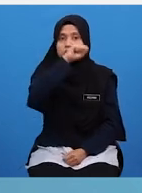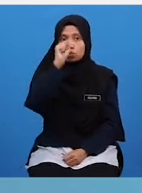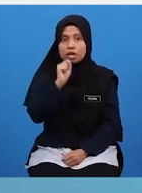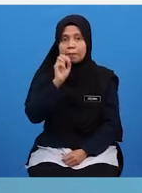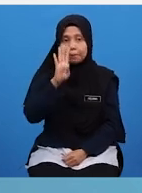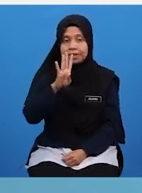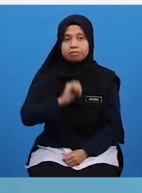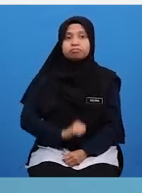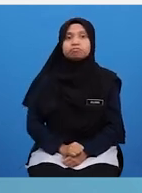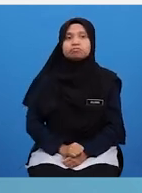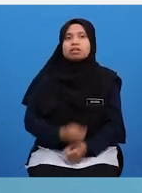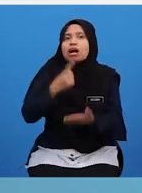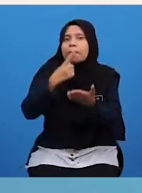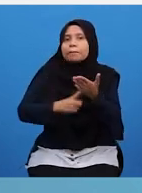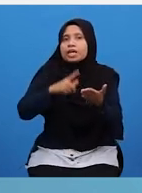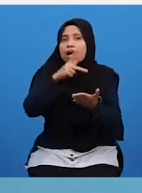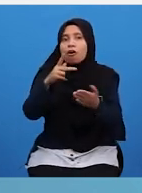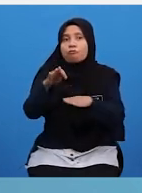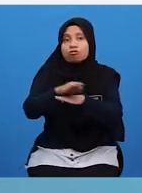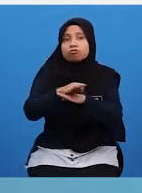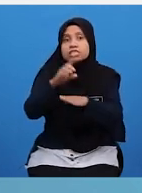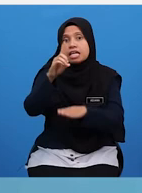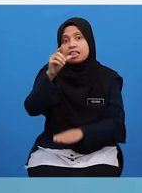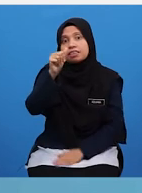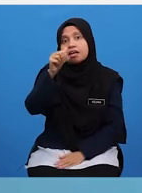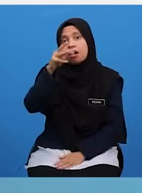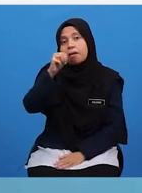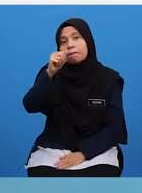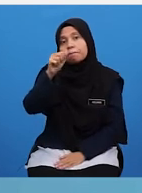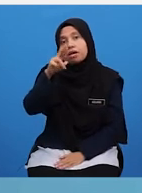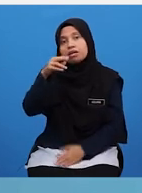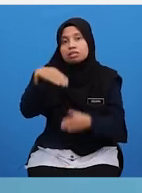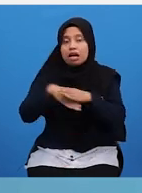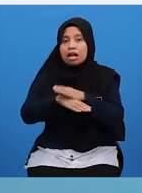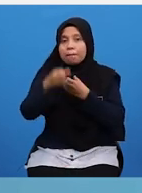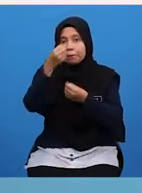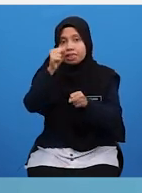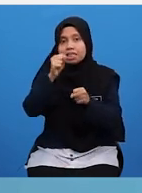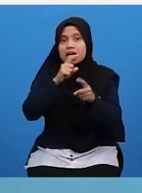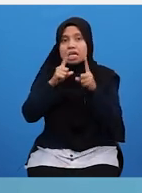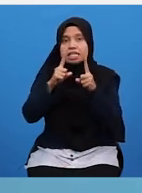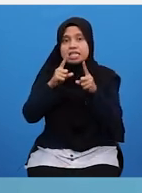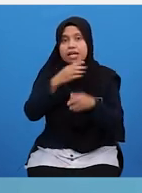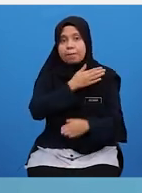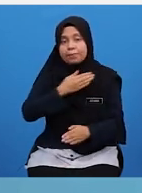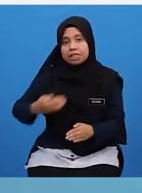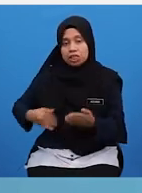Soalan keempat, apakah fungsi dama dalam penyediaan lilin batik lukis?